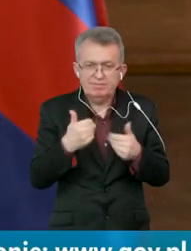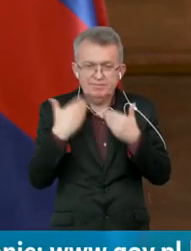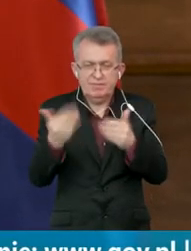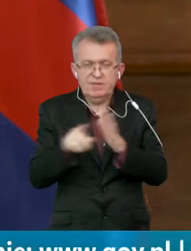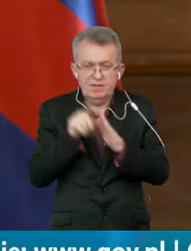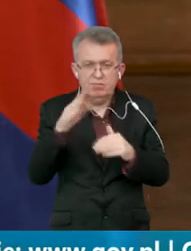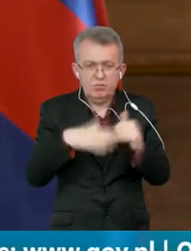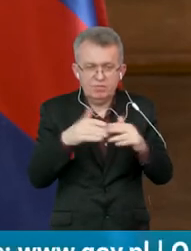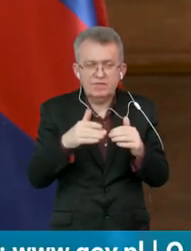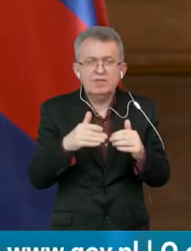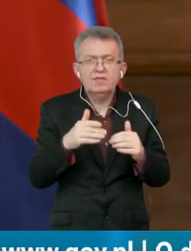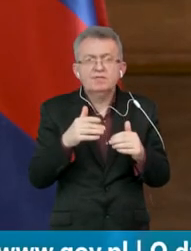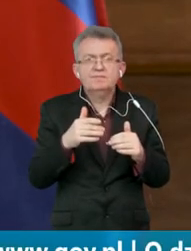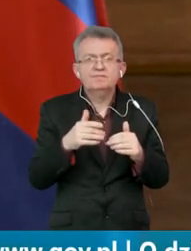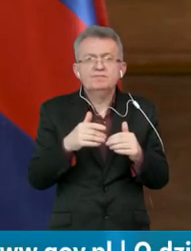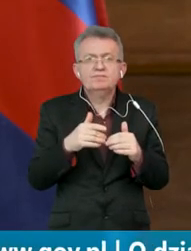zadanie.